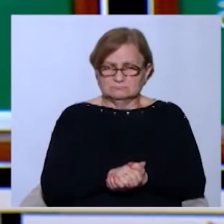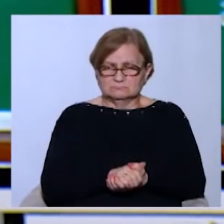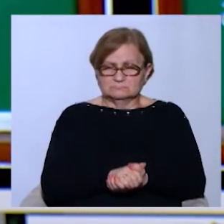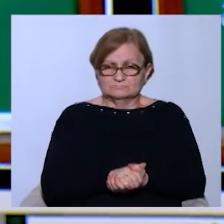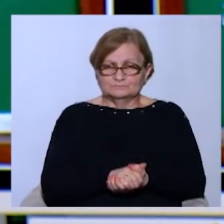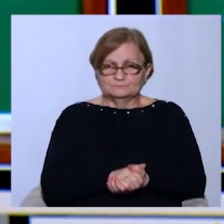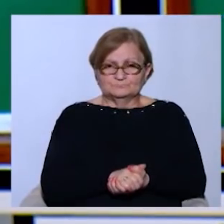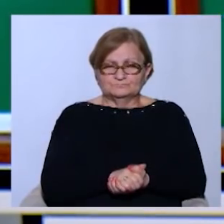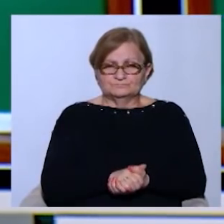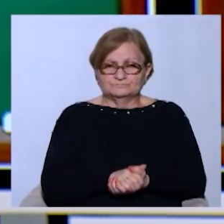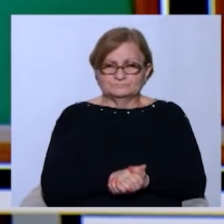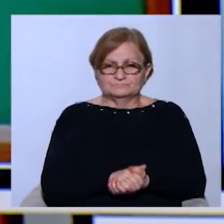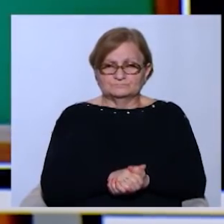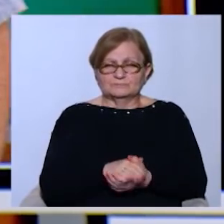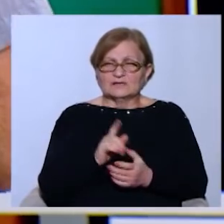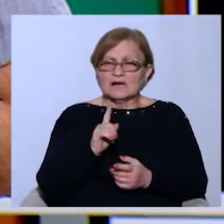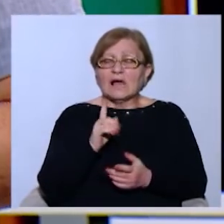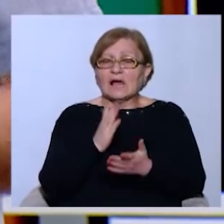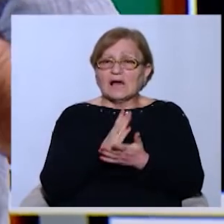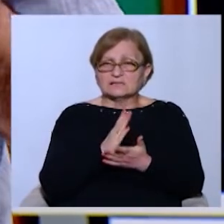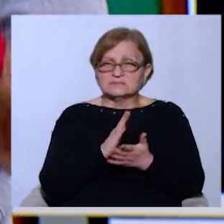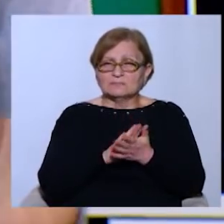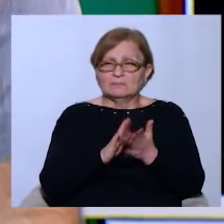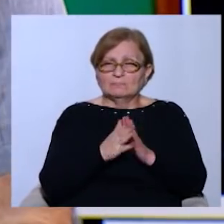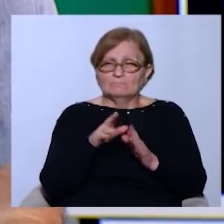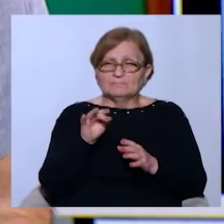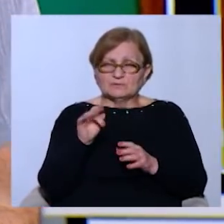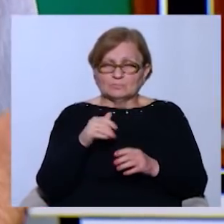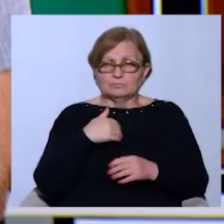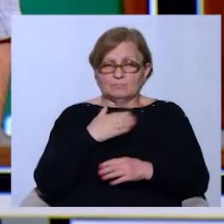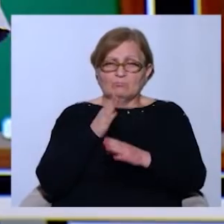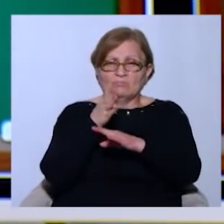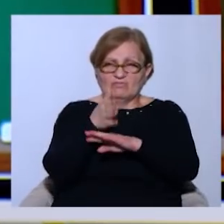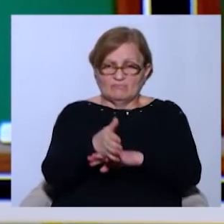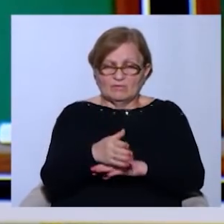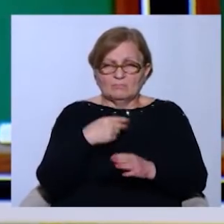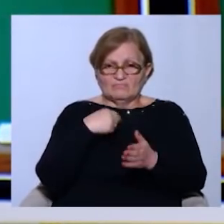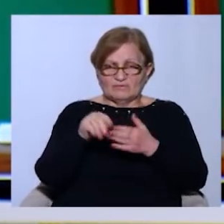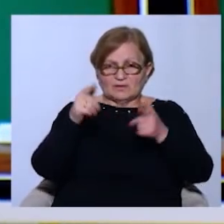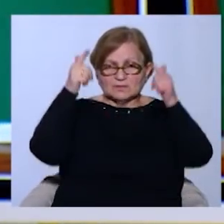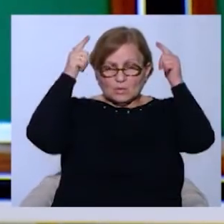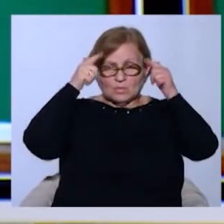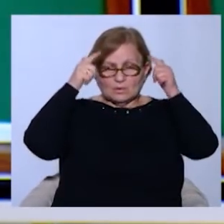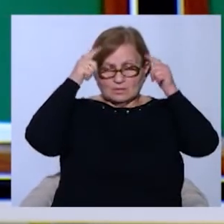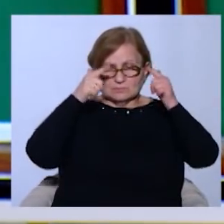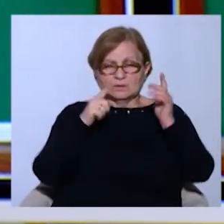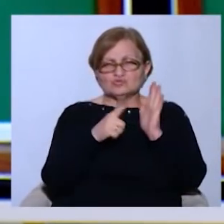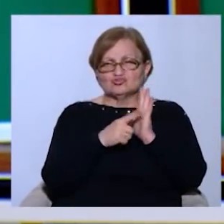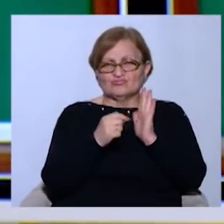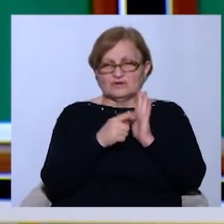ბრაში მდგომარეობს, ესე იგი პირობა ამოცანის. მივედი მაღაზიაში, შევიძინე ქუდი. 7